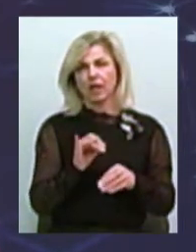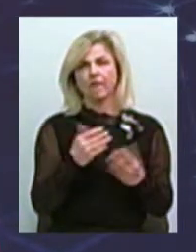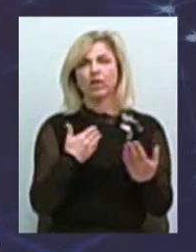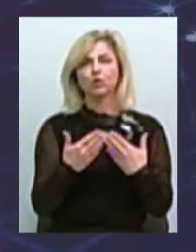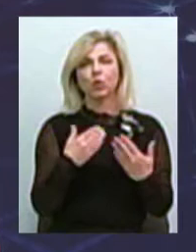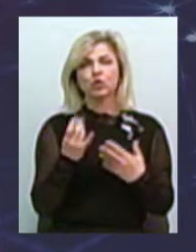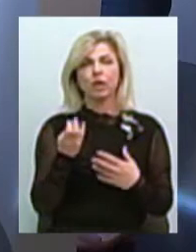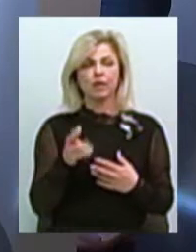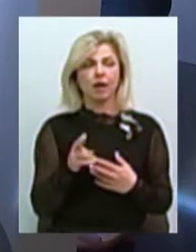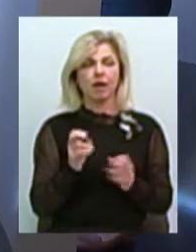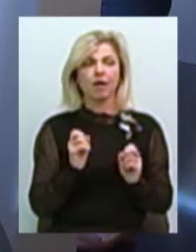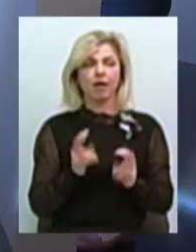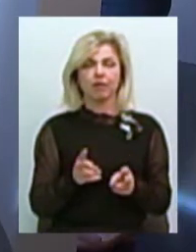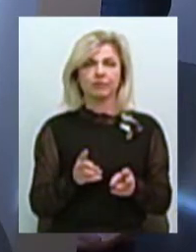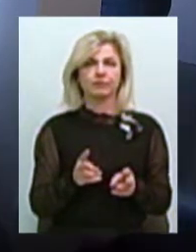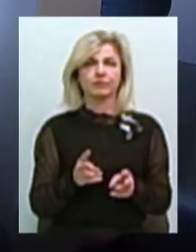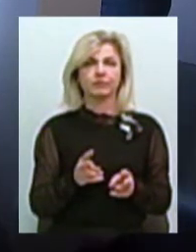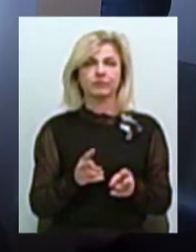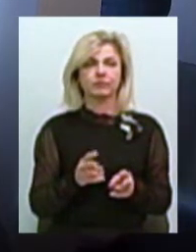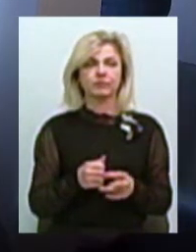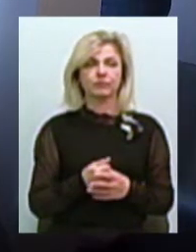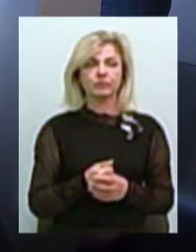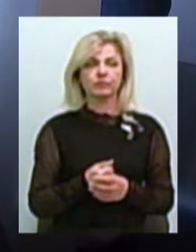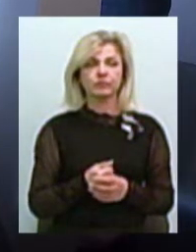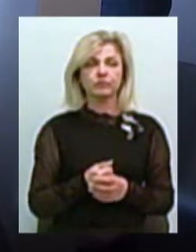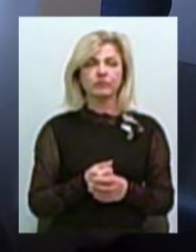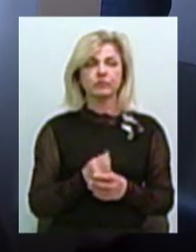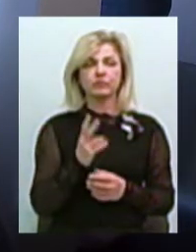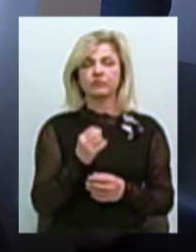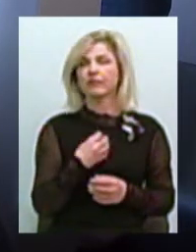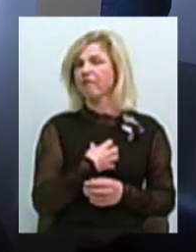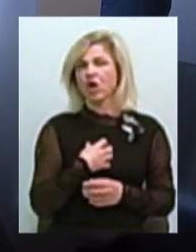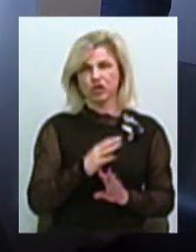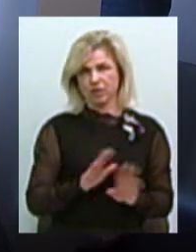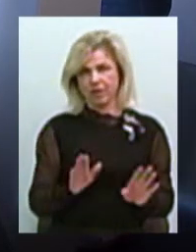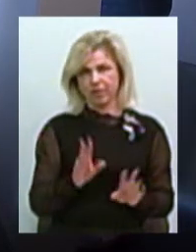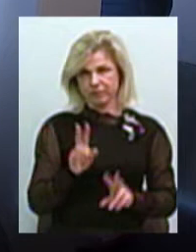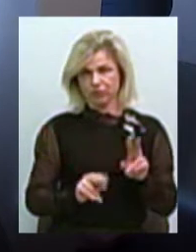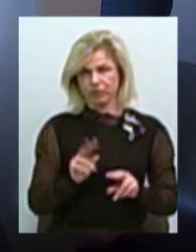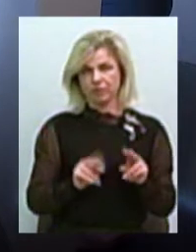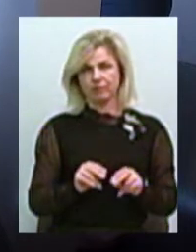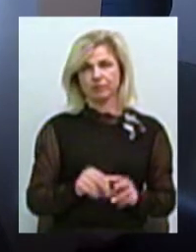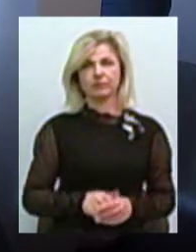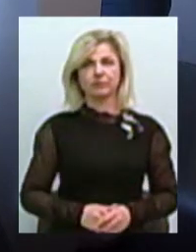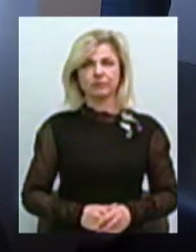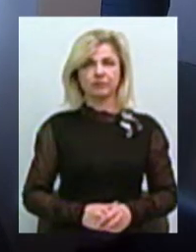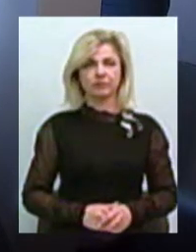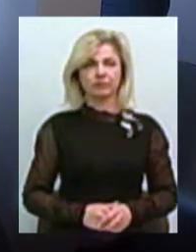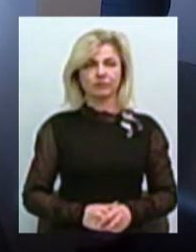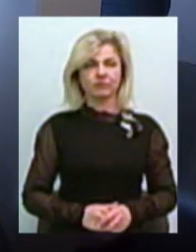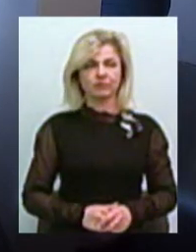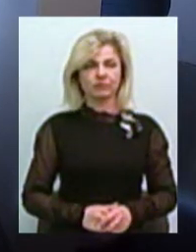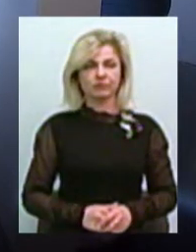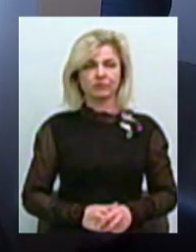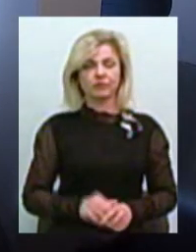відношення як до не такої важливої справи, як то